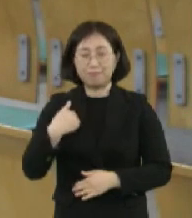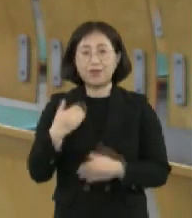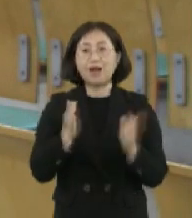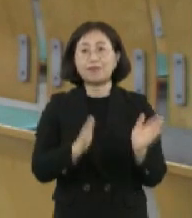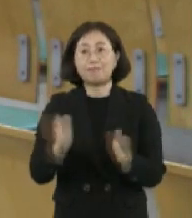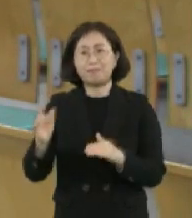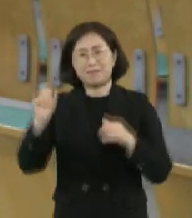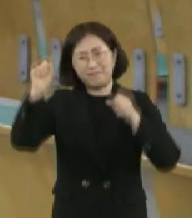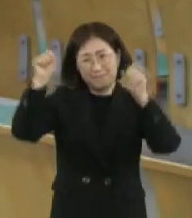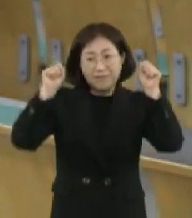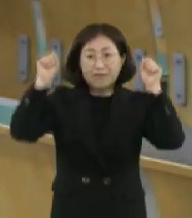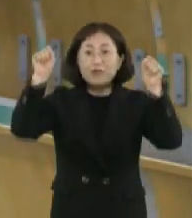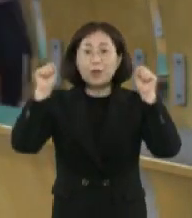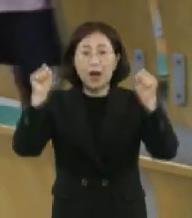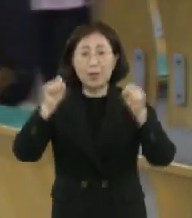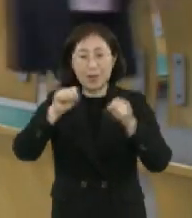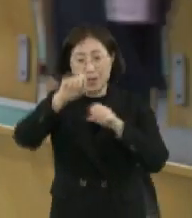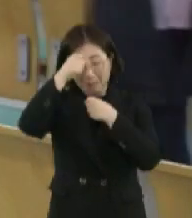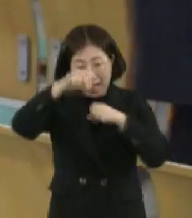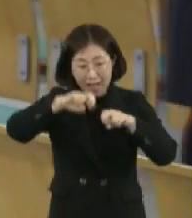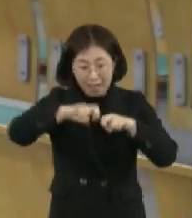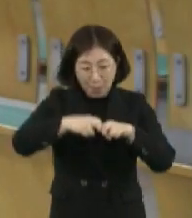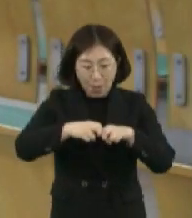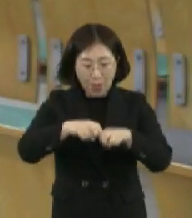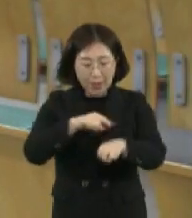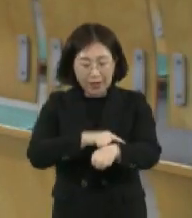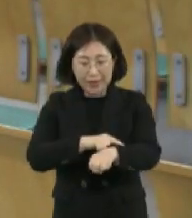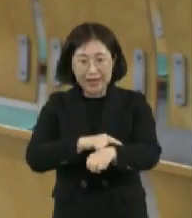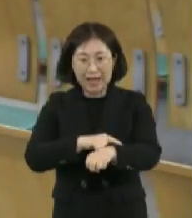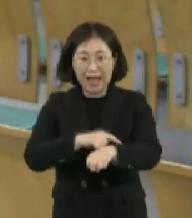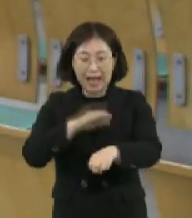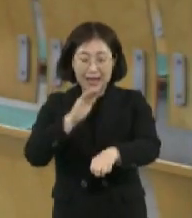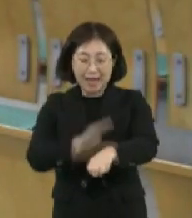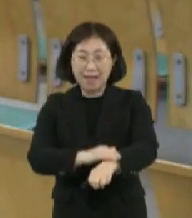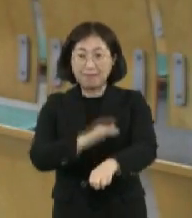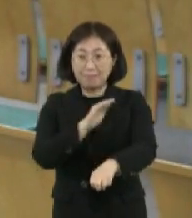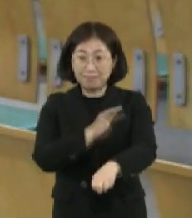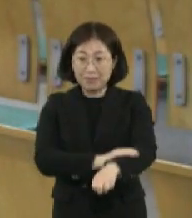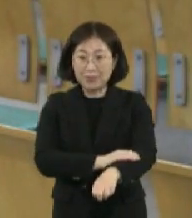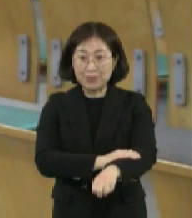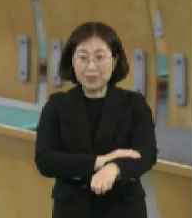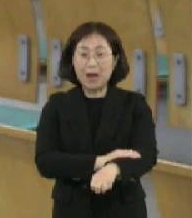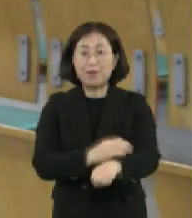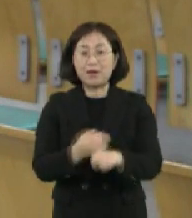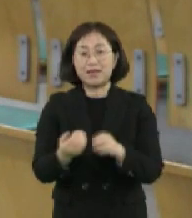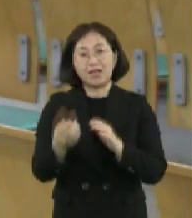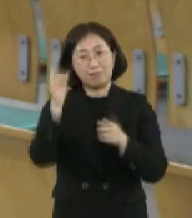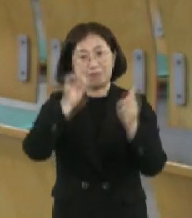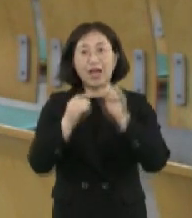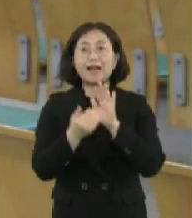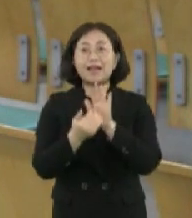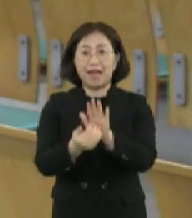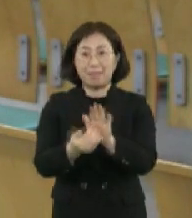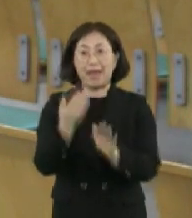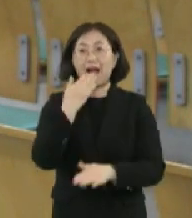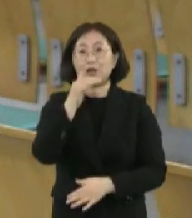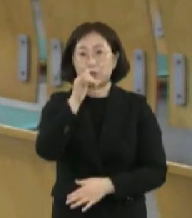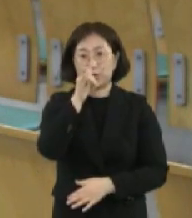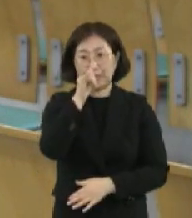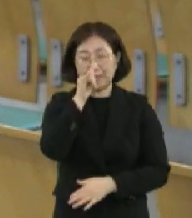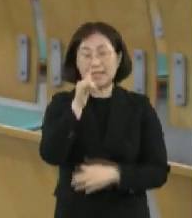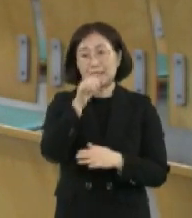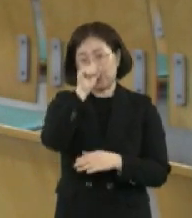준비 운동을 하고 발목이나 정강이에 테이핑을 하는 것도 부상을 예방할 수 있는 방법입니다.